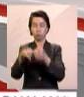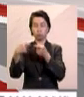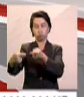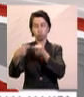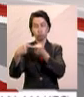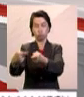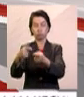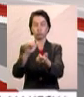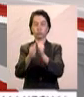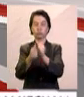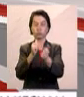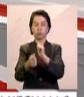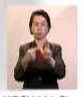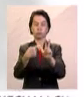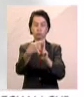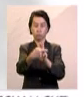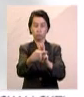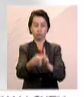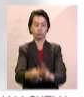Sukan.